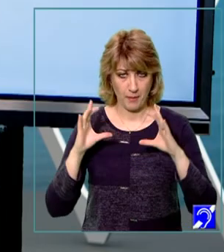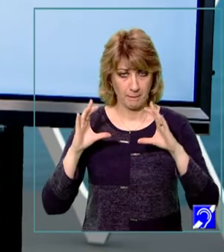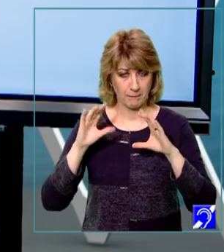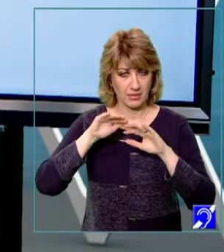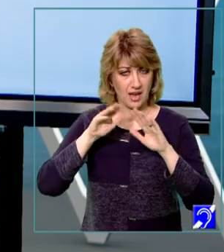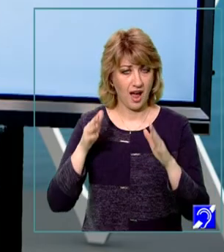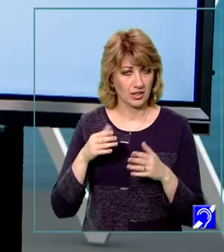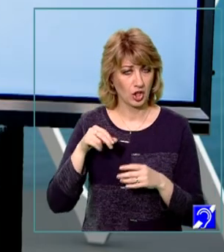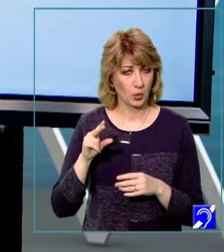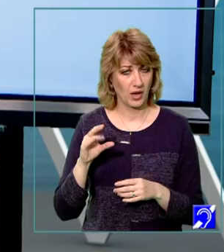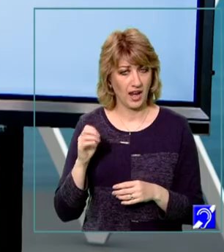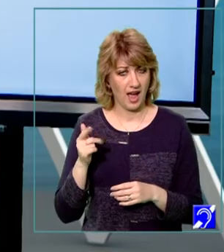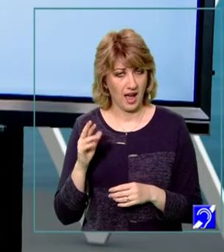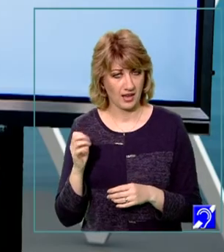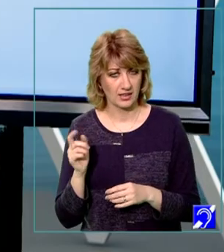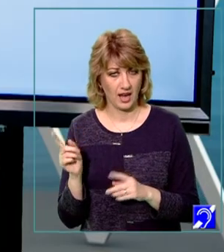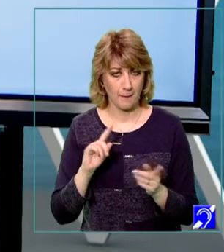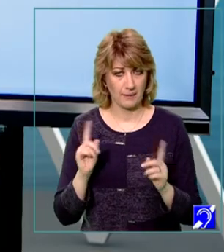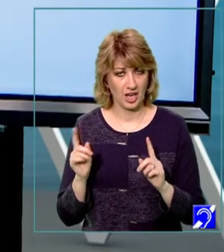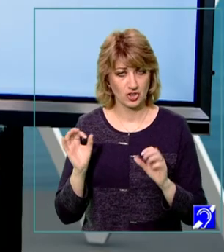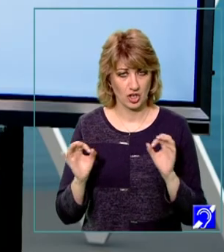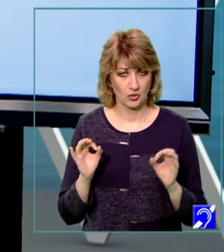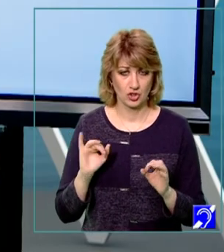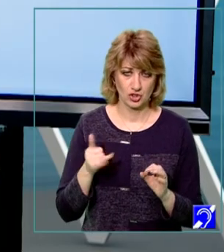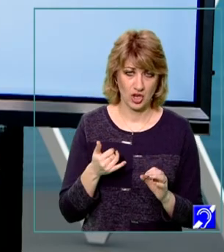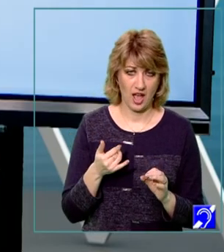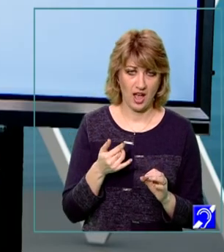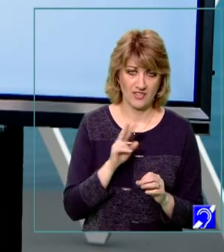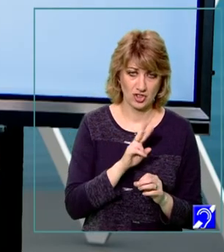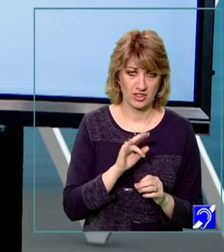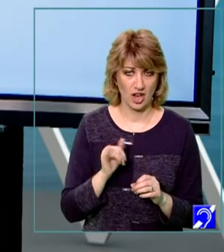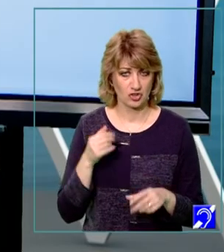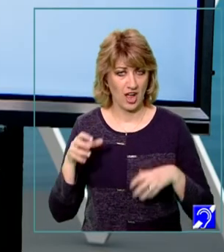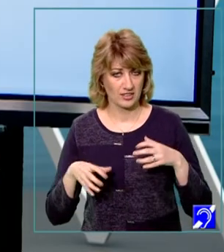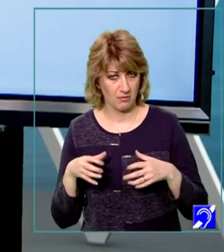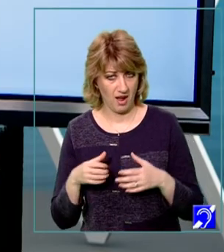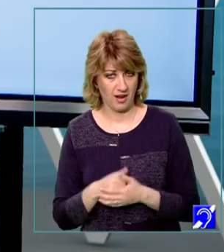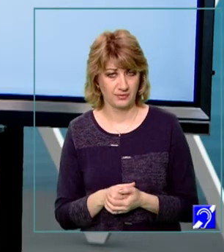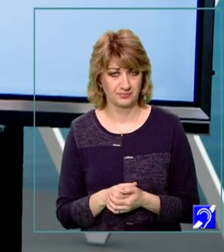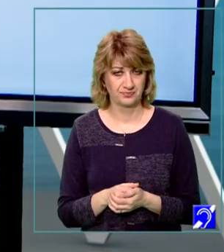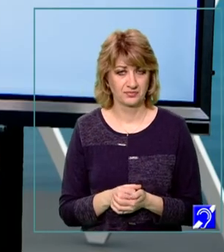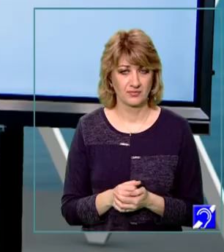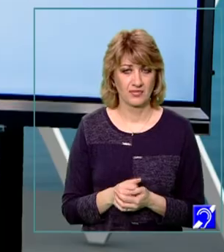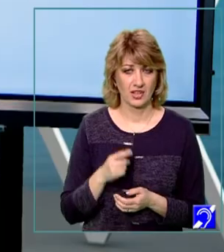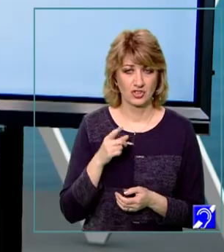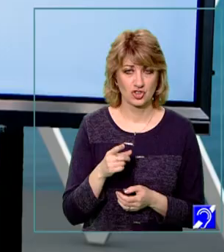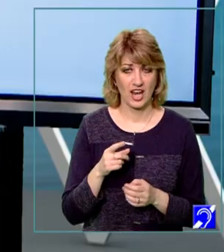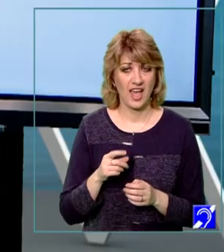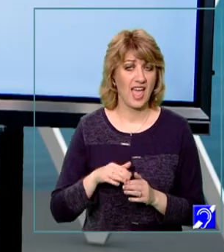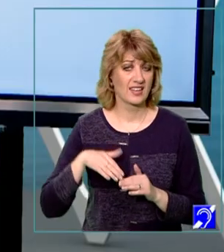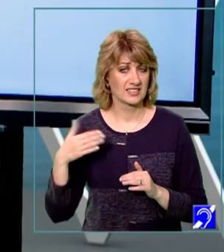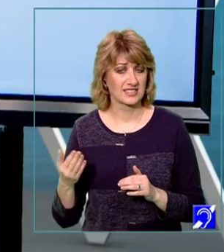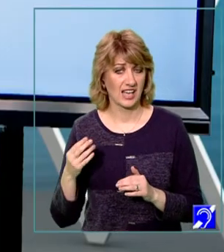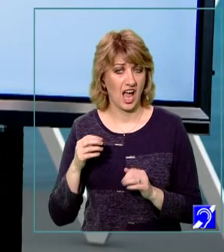nucleară, în ambele celule, și în cea animală și în cea vegetală. Pe cel extranuclear îl